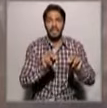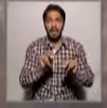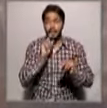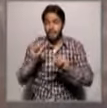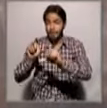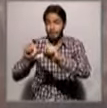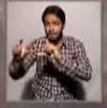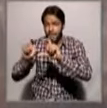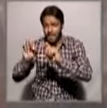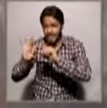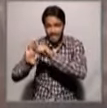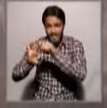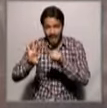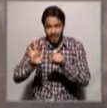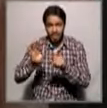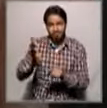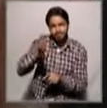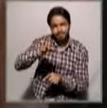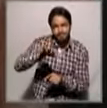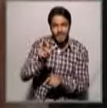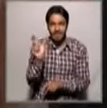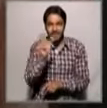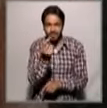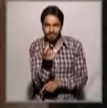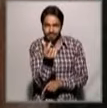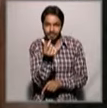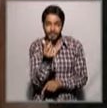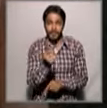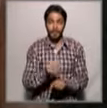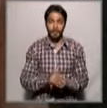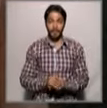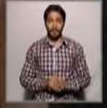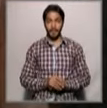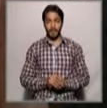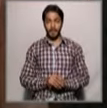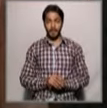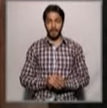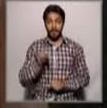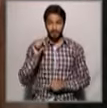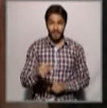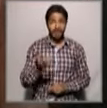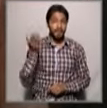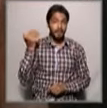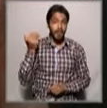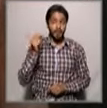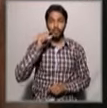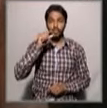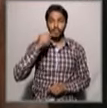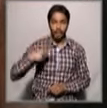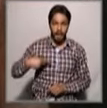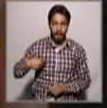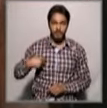حول، يعني نقدر نقول تعبير زمان الدكتور جمال مراكبي قاله لي وأنا في إحدى القنوات الأخرى،